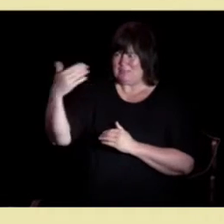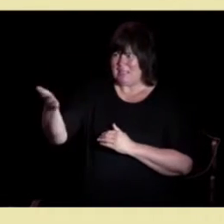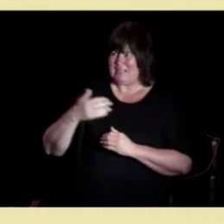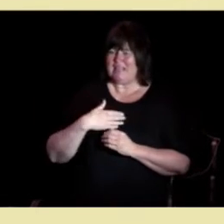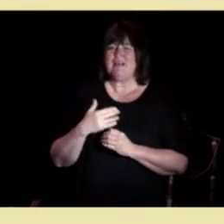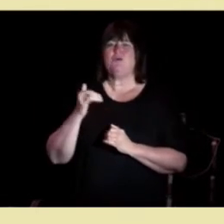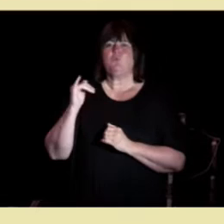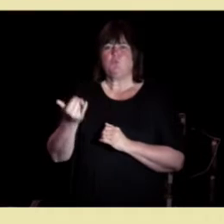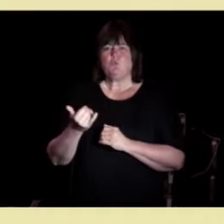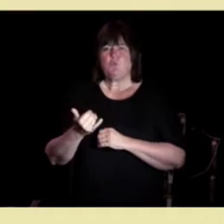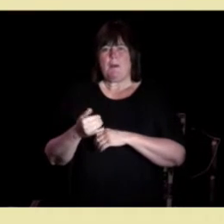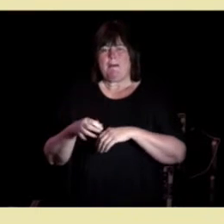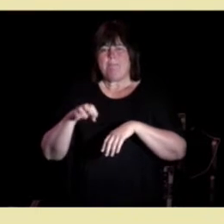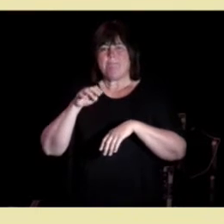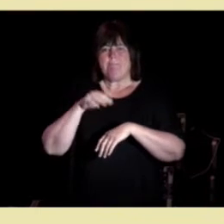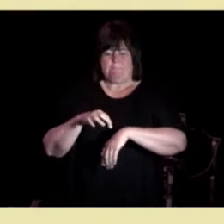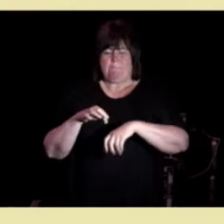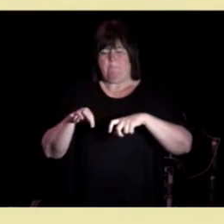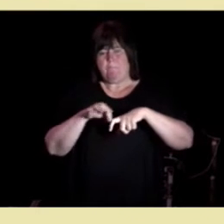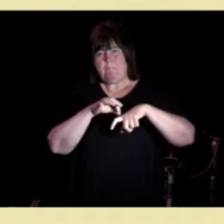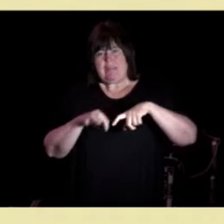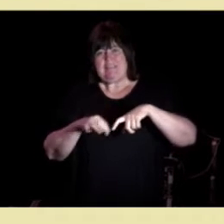meniskoperasjoner.